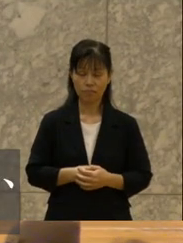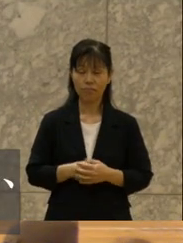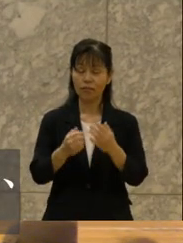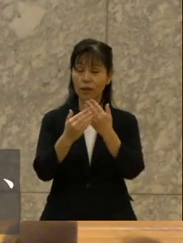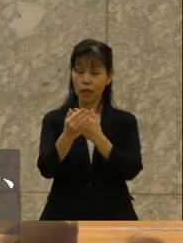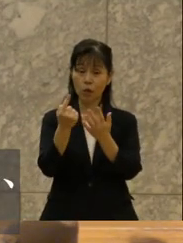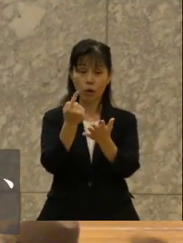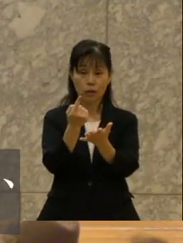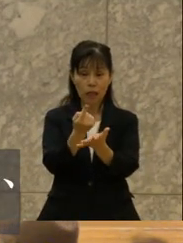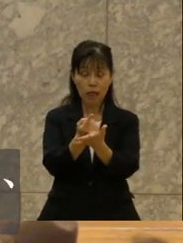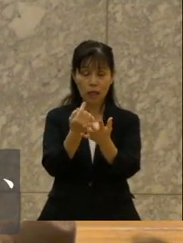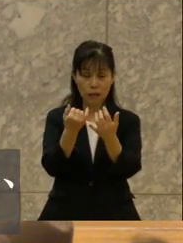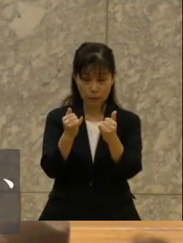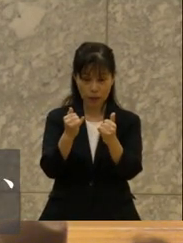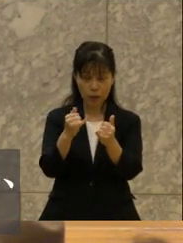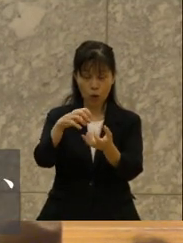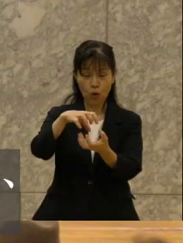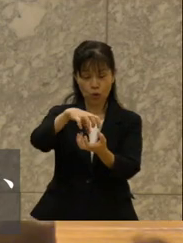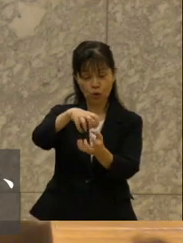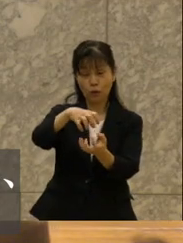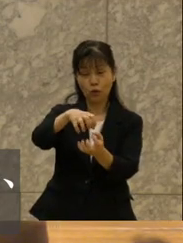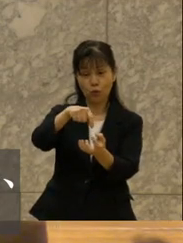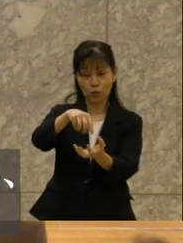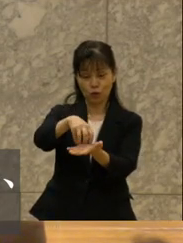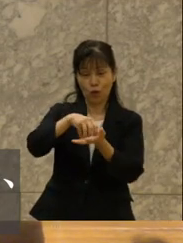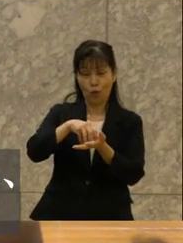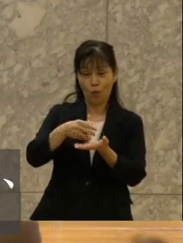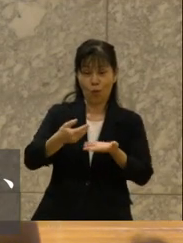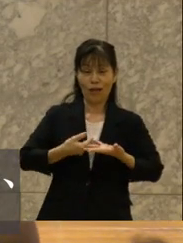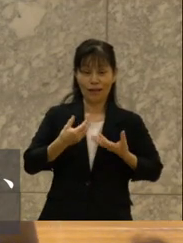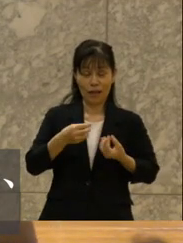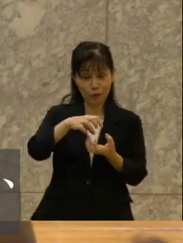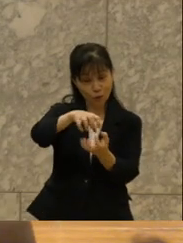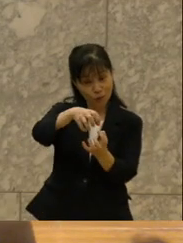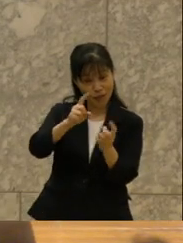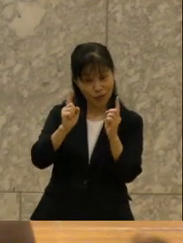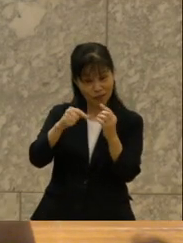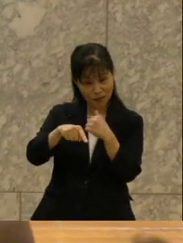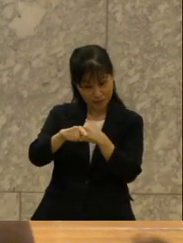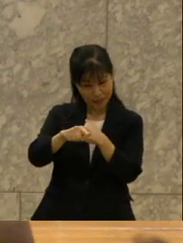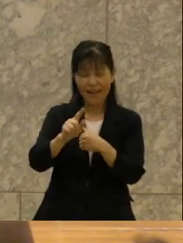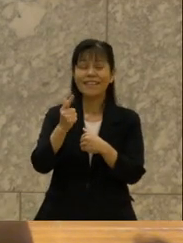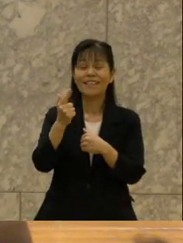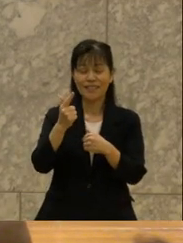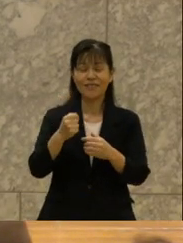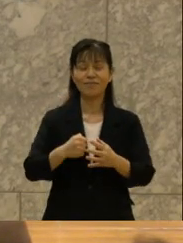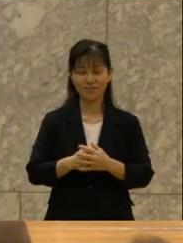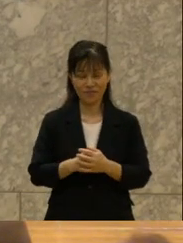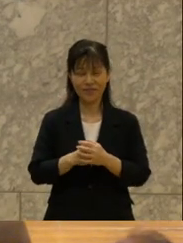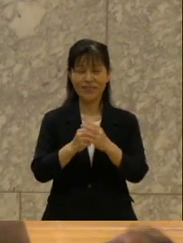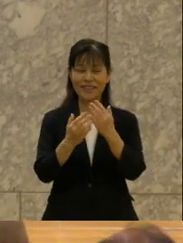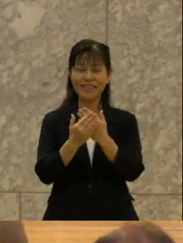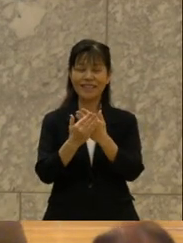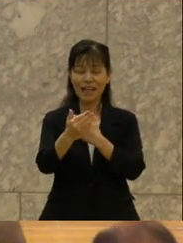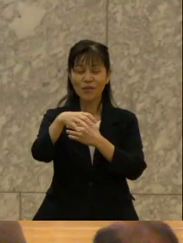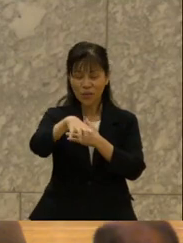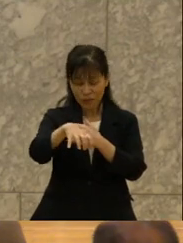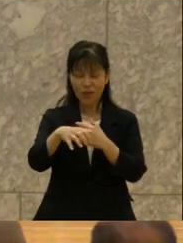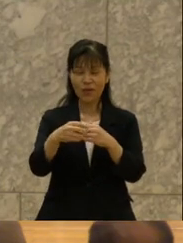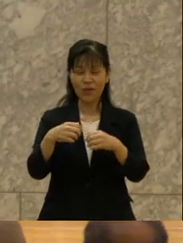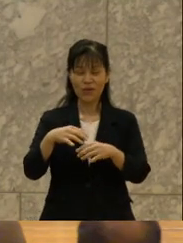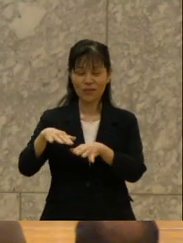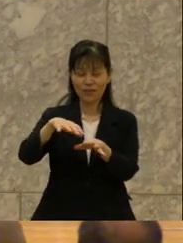の参加者がルービックキューブで伺ったんですけれどもそれ忘れたわけではないんですねさすがに会場までは持ってかなかったですねはい